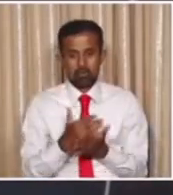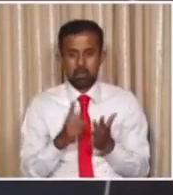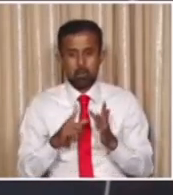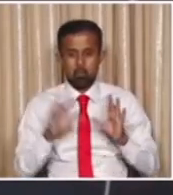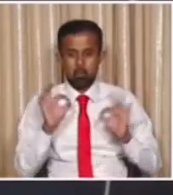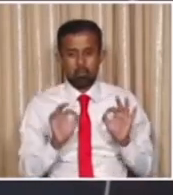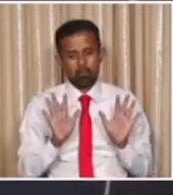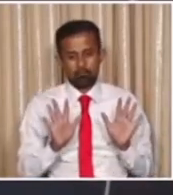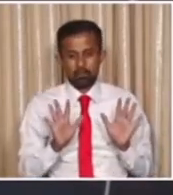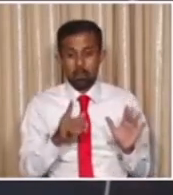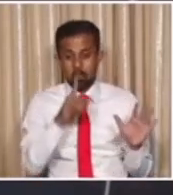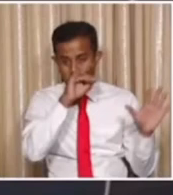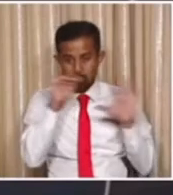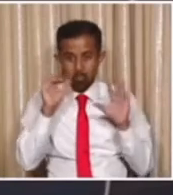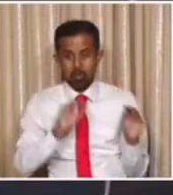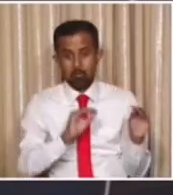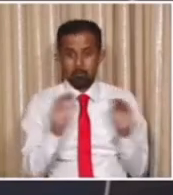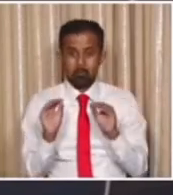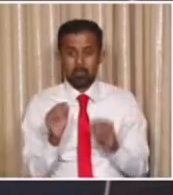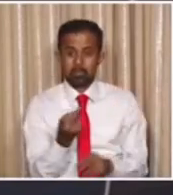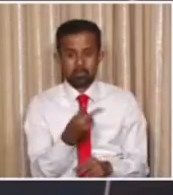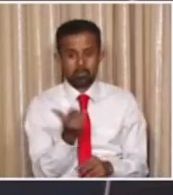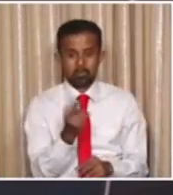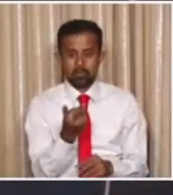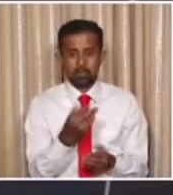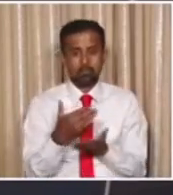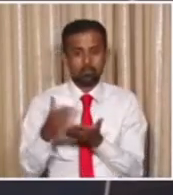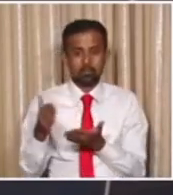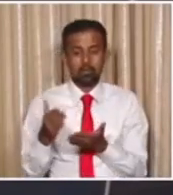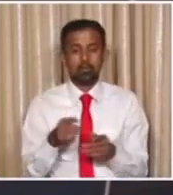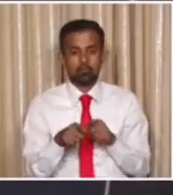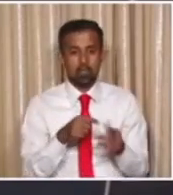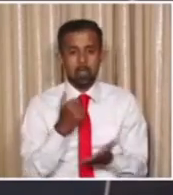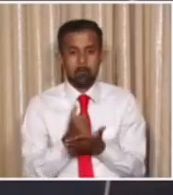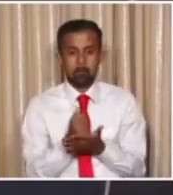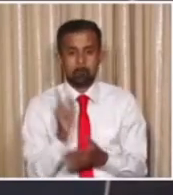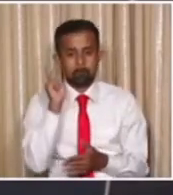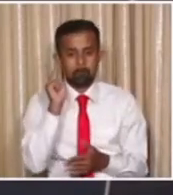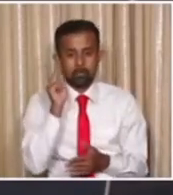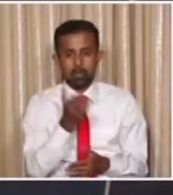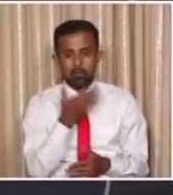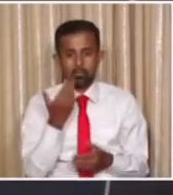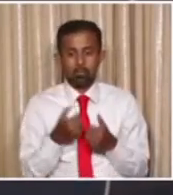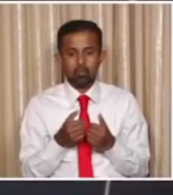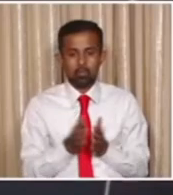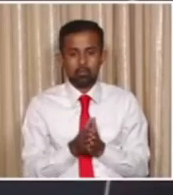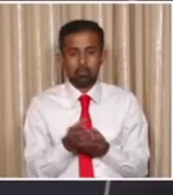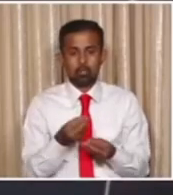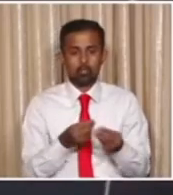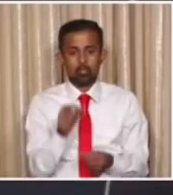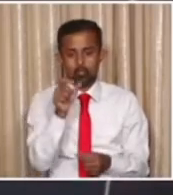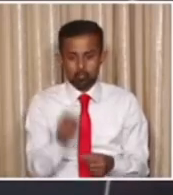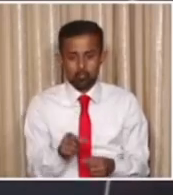විතරක් ගෙවන්නම්. මාසයෙන් පස්සේ අපි දෙකම ගෙවන්න. එහෙම අරේන්ජ්මන්ට් වලට එනවා බැංකුව කලමනාකරුවෙකුටත් පුළුවන් තමන්ගේ ගනුදෙනු